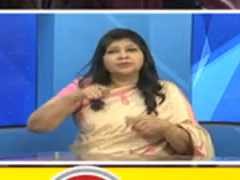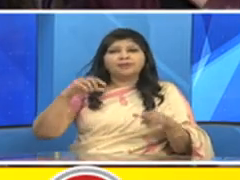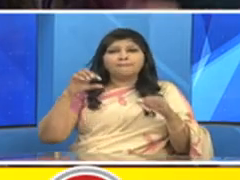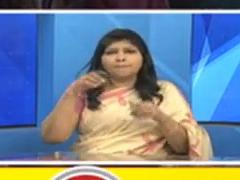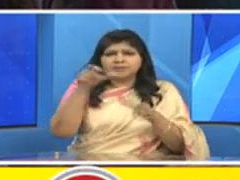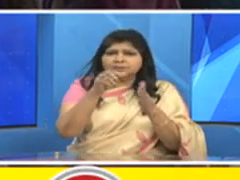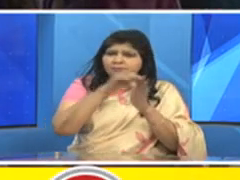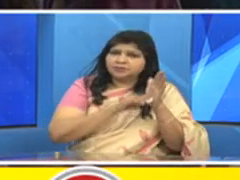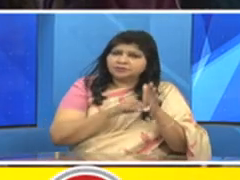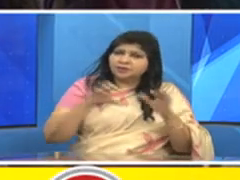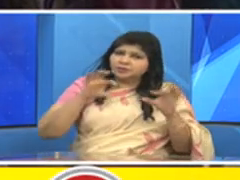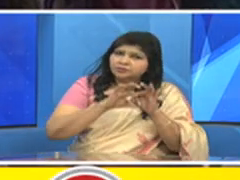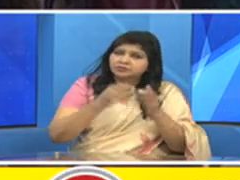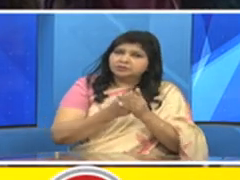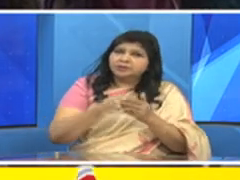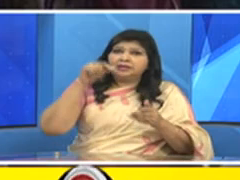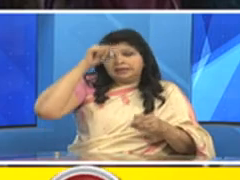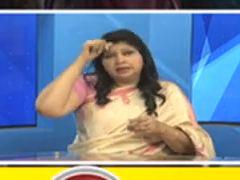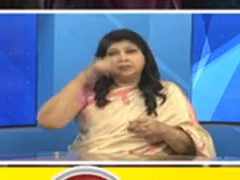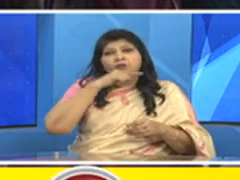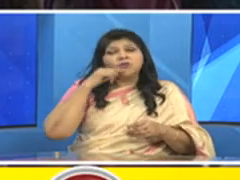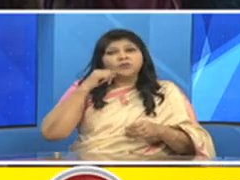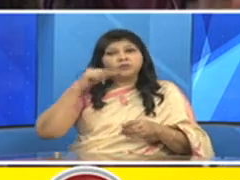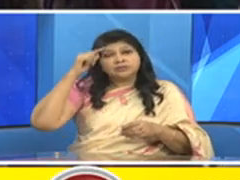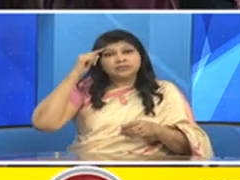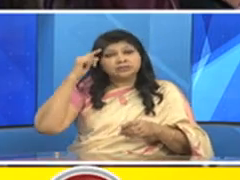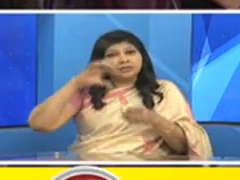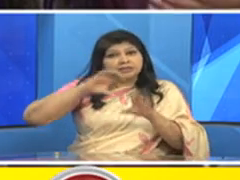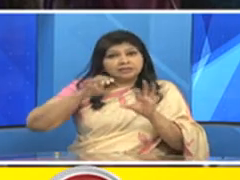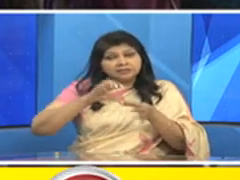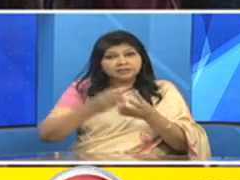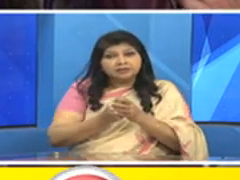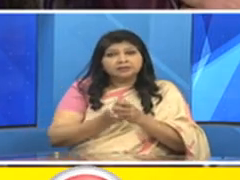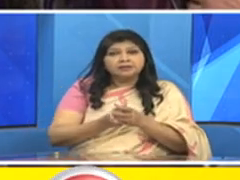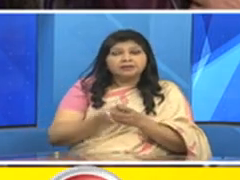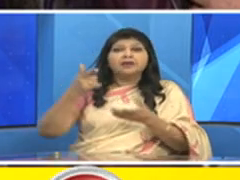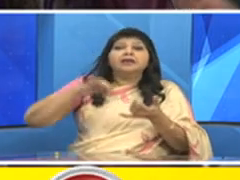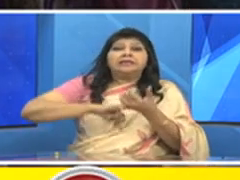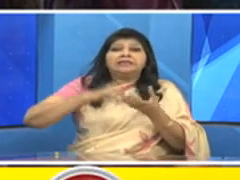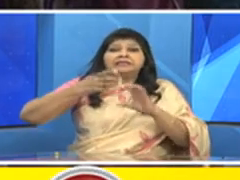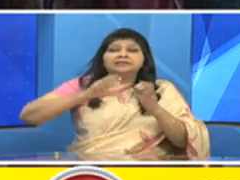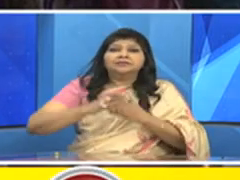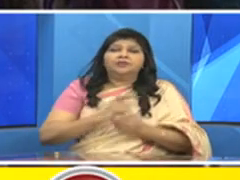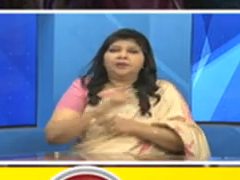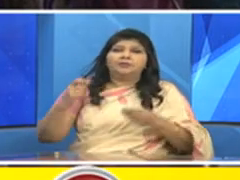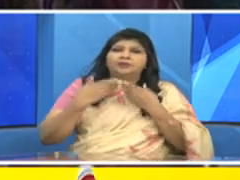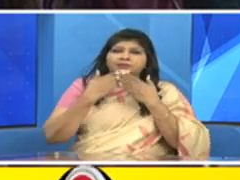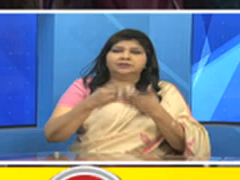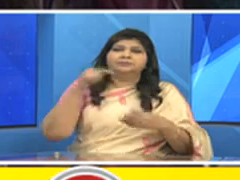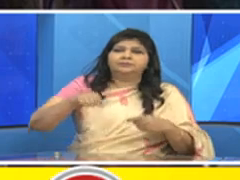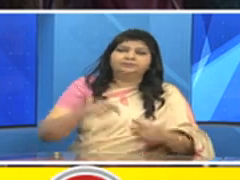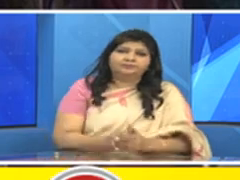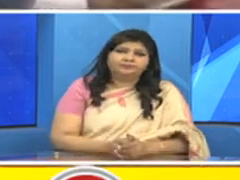से जुड़े भारत और रूस के वैज्ञानिकों एवं इंजीनियरों को मैं बधाई देता हूँ। मेरे प्यारे